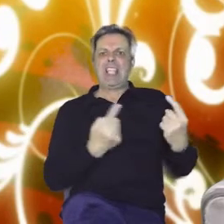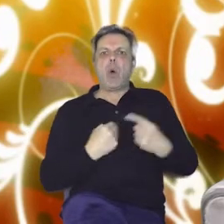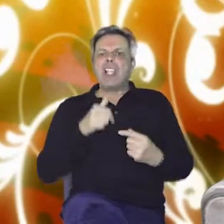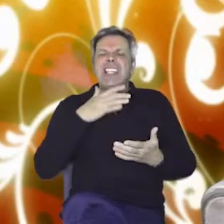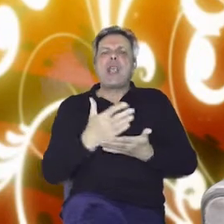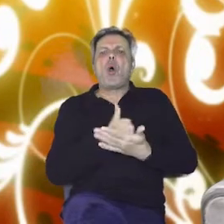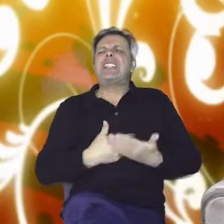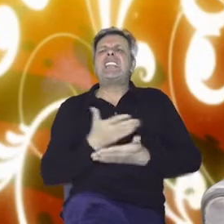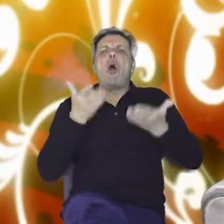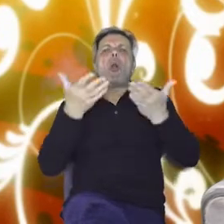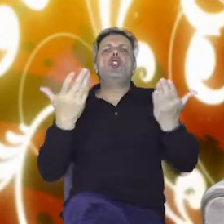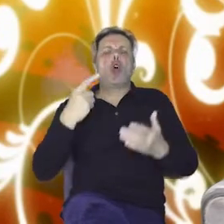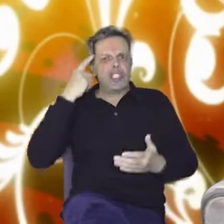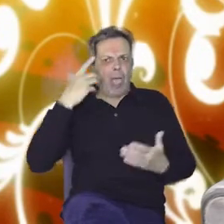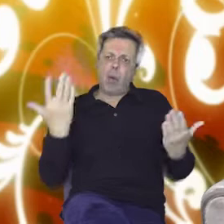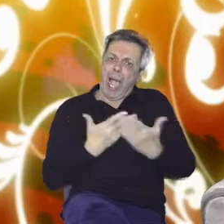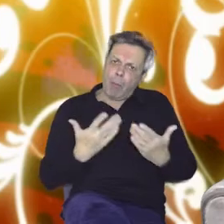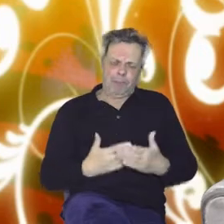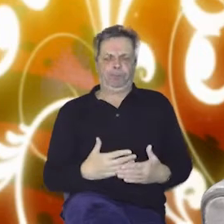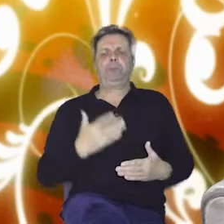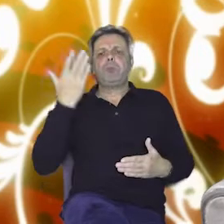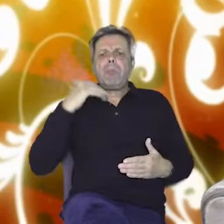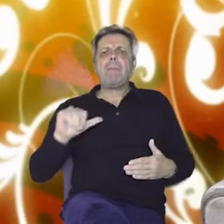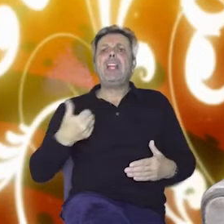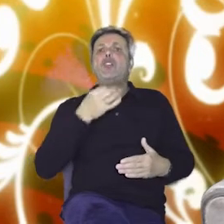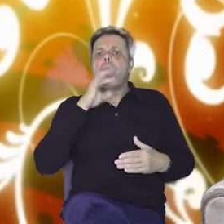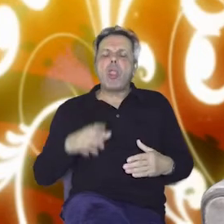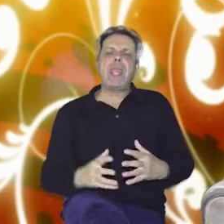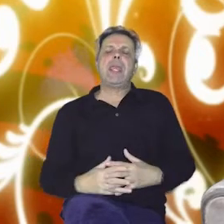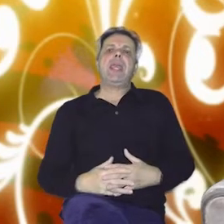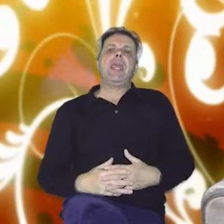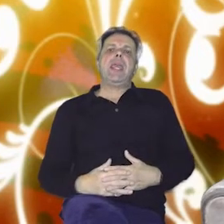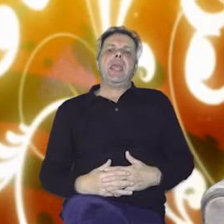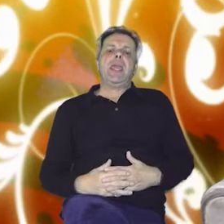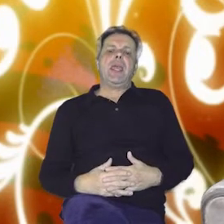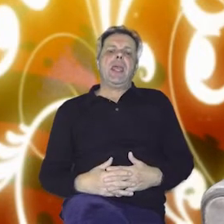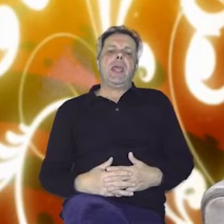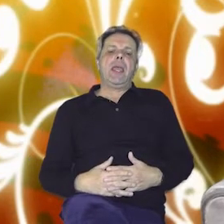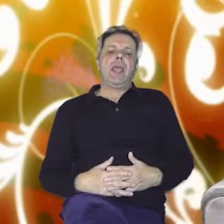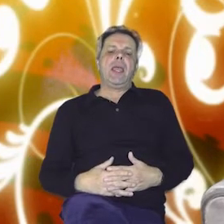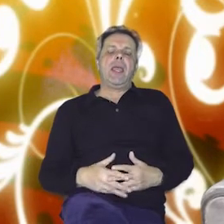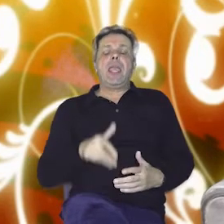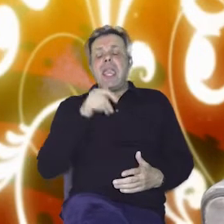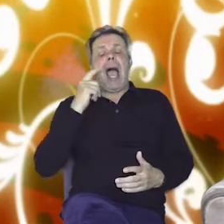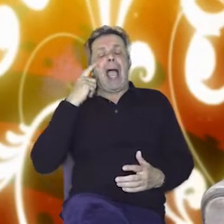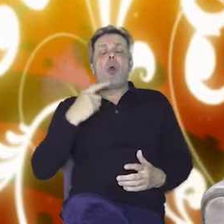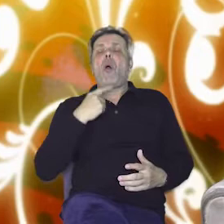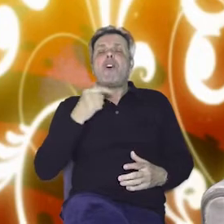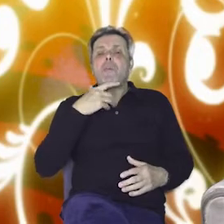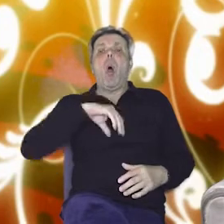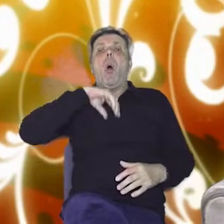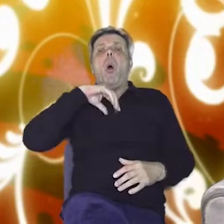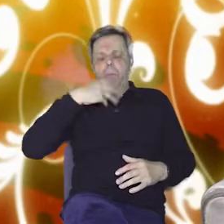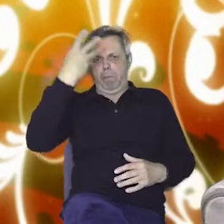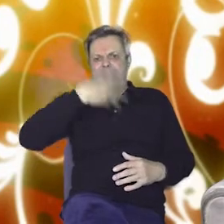ono što znaju kako bi bili što učinkovitiji. I ako baš govorimo o psihoterapiji, to je susret